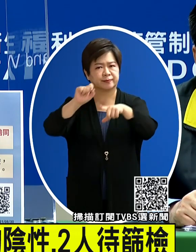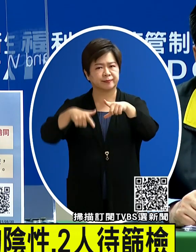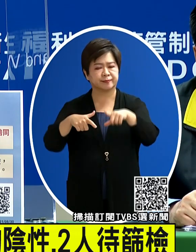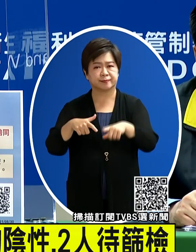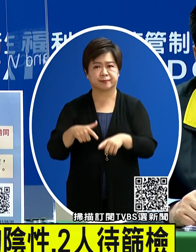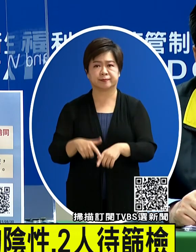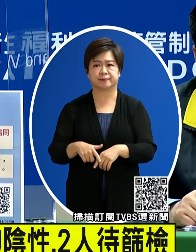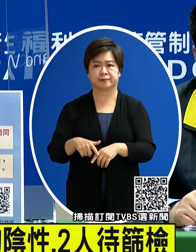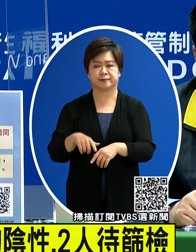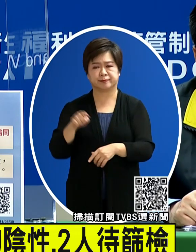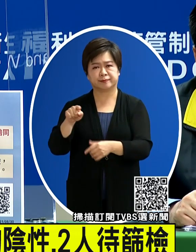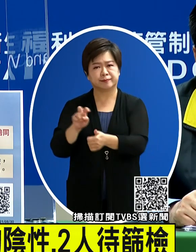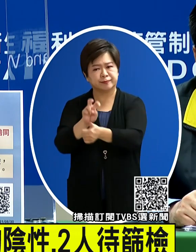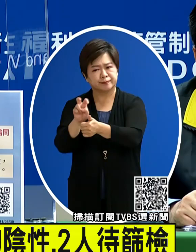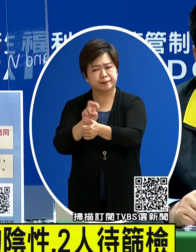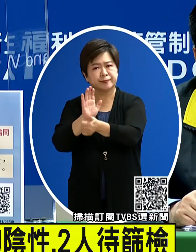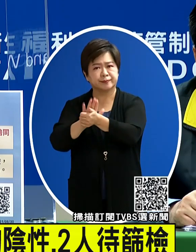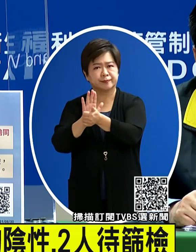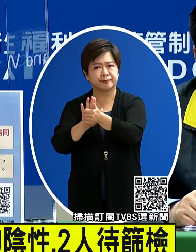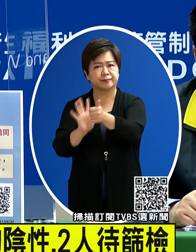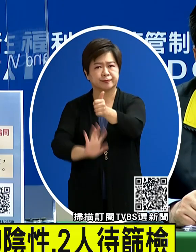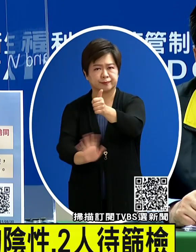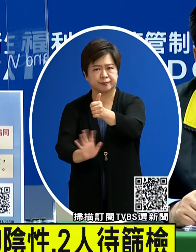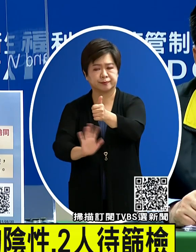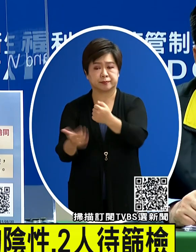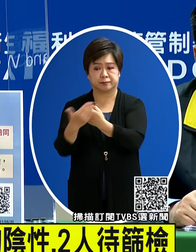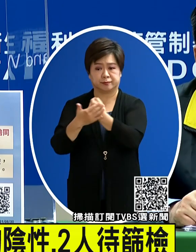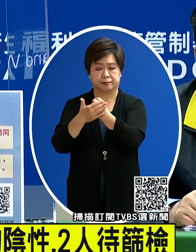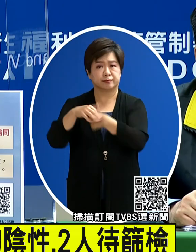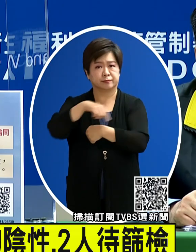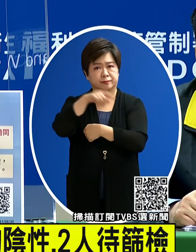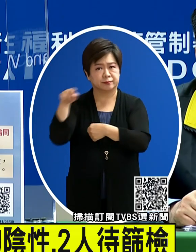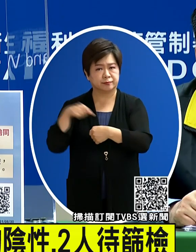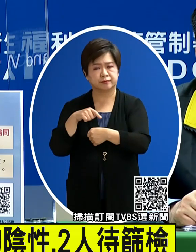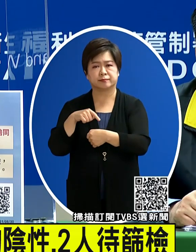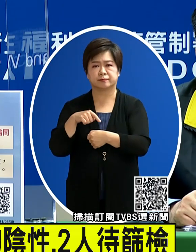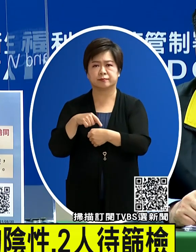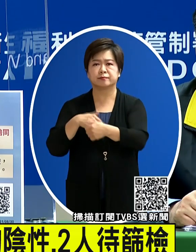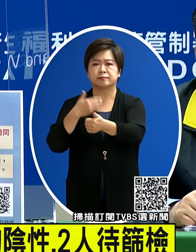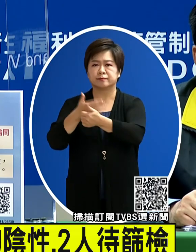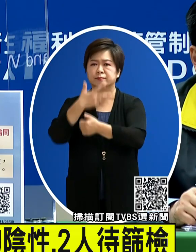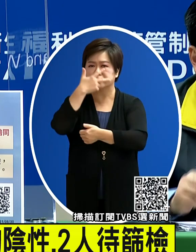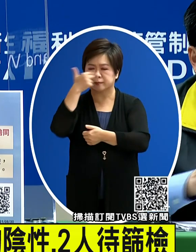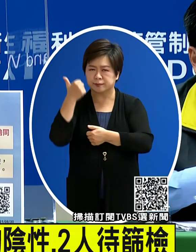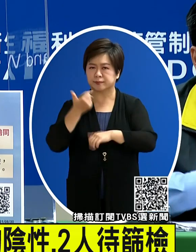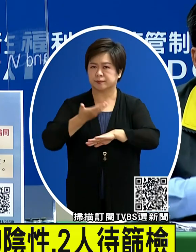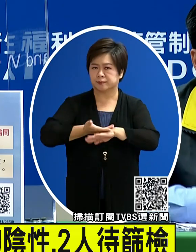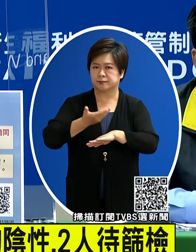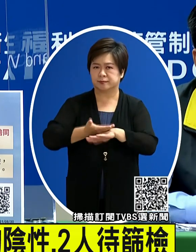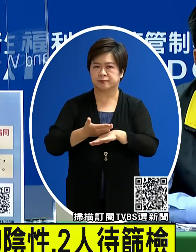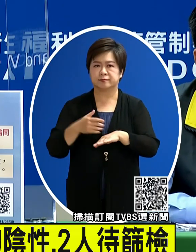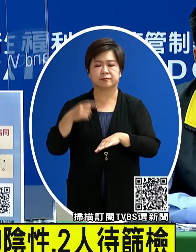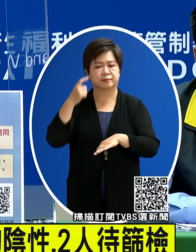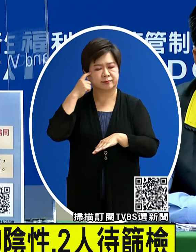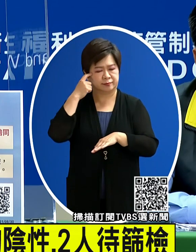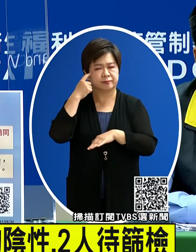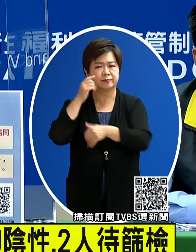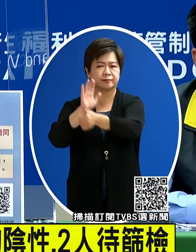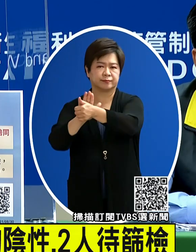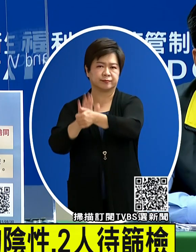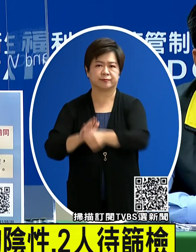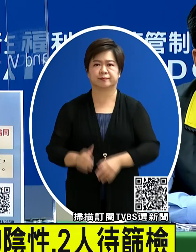在照顾员工的立场哈，尽量能够保护他们，让他们有方便又安心的一个方式。